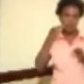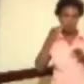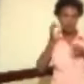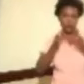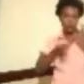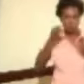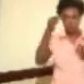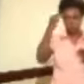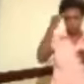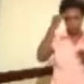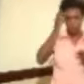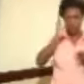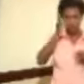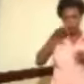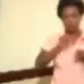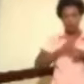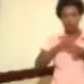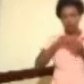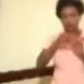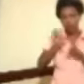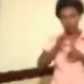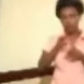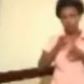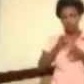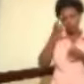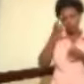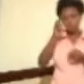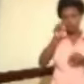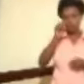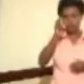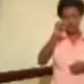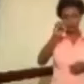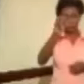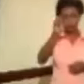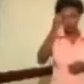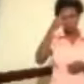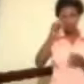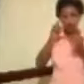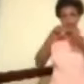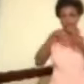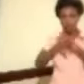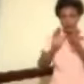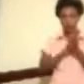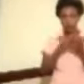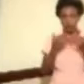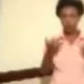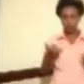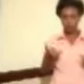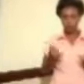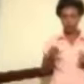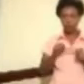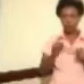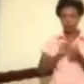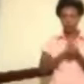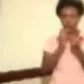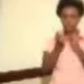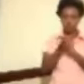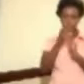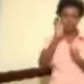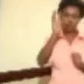thèmes tout à l'heure, ce sera ou bien un ou bien deux, et puis vous faites scène. Si c'est pour Madame Maniga, vous faites même bagaille là, seulement au lieu de